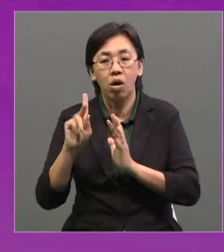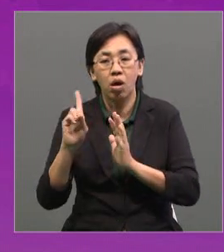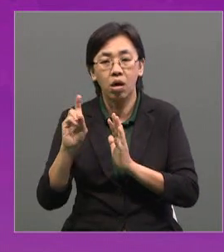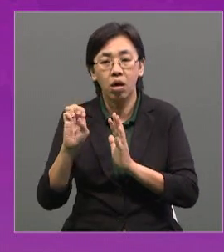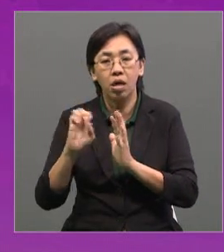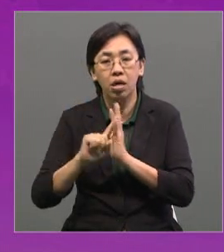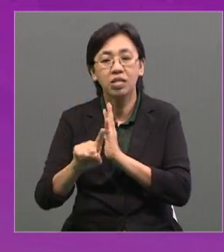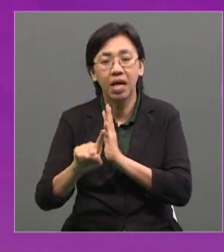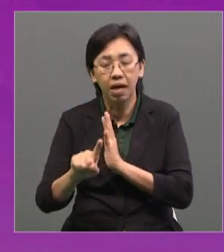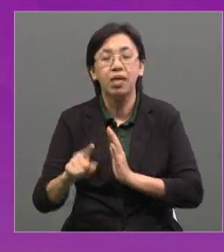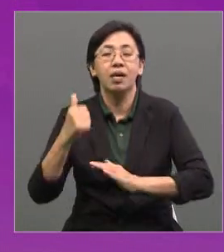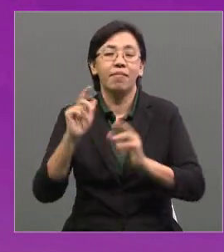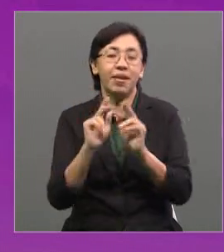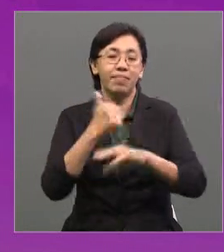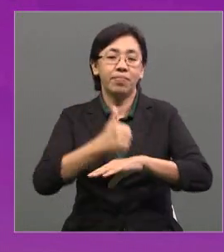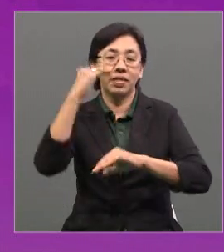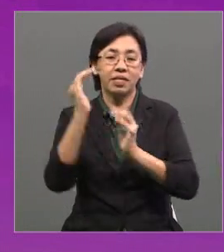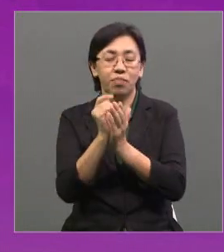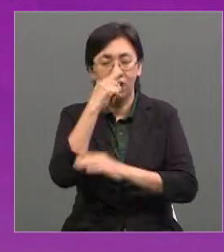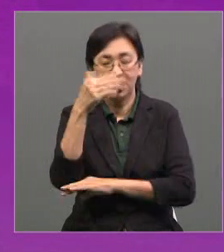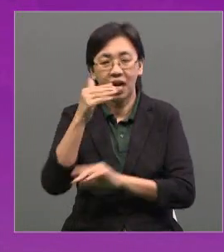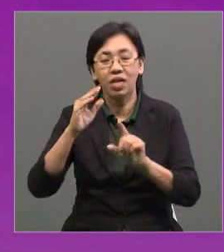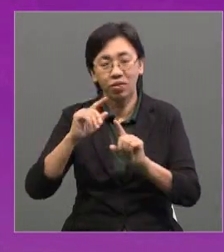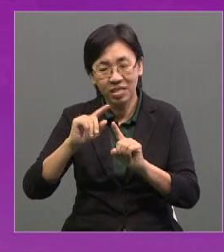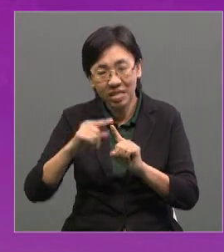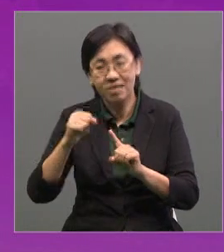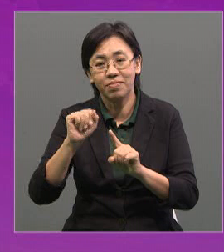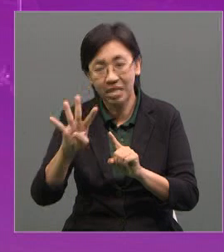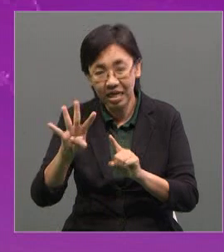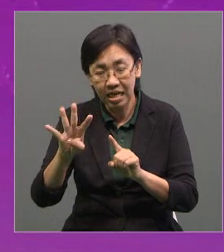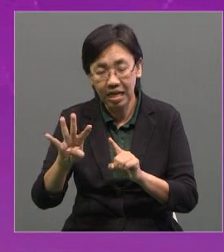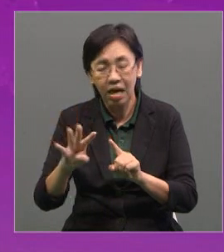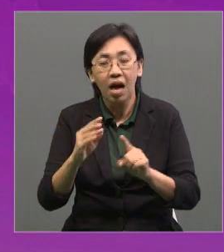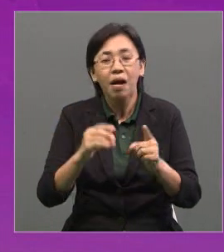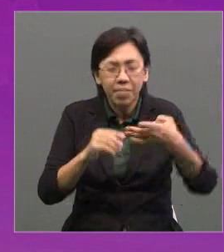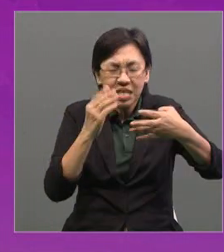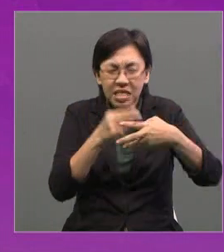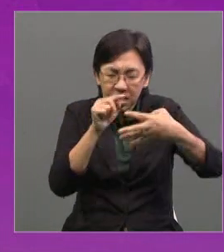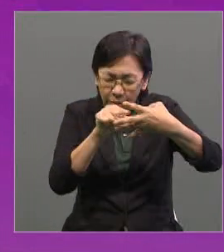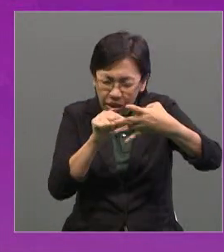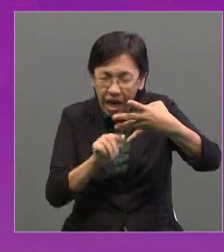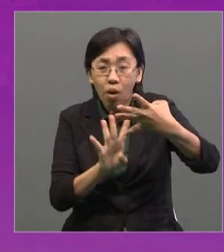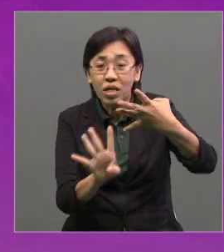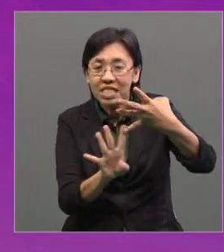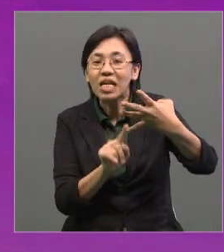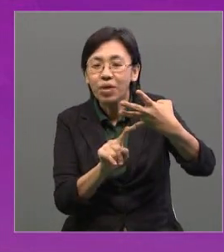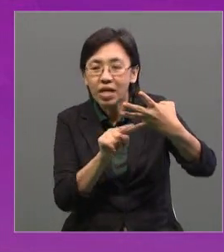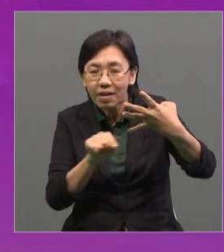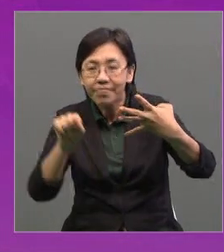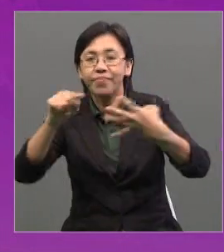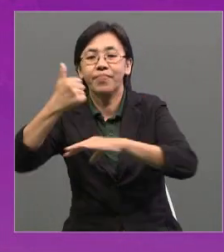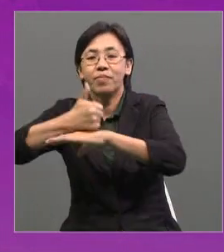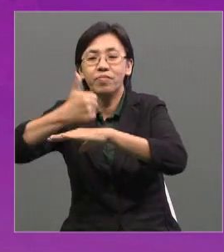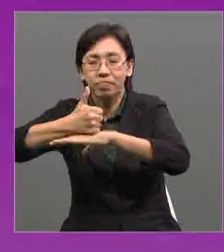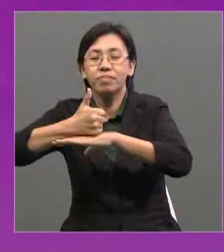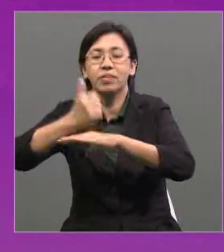ท่านก็อยู่ในรายชื่ออาวุโสอยู่แล้วลำดับที่ 4นะคะดูบรรยากาศการประชุมกันก่อนเริ่มตั้งแต่ก่อนการประชุม